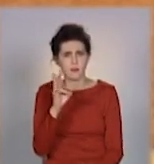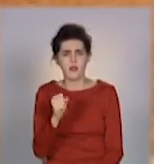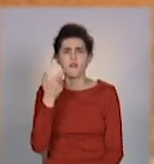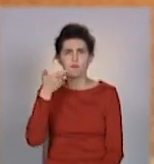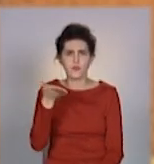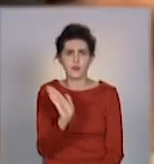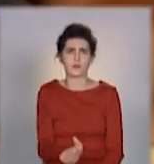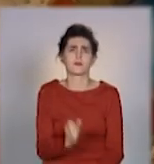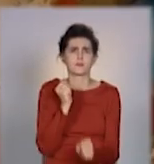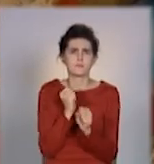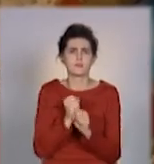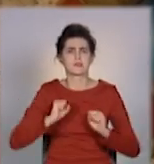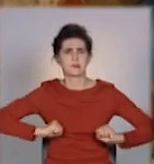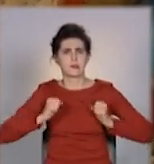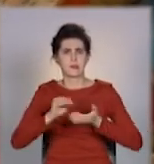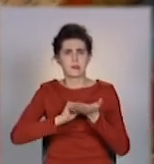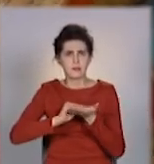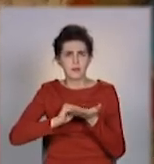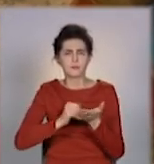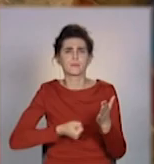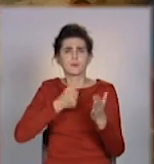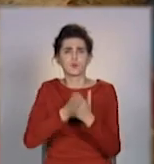до іспитів.